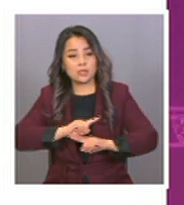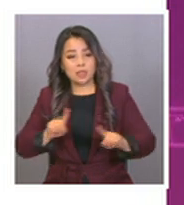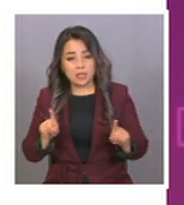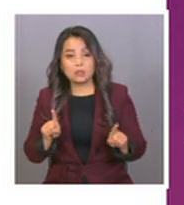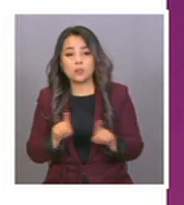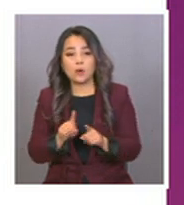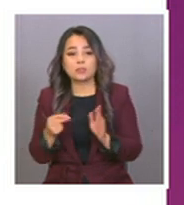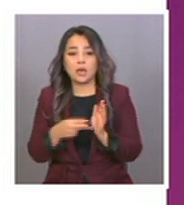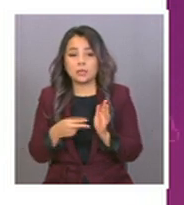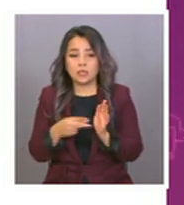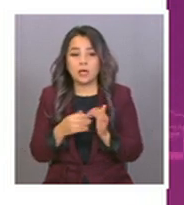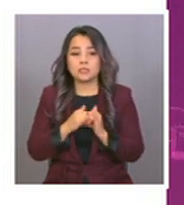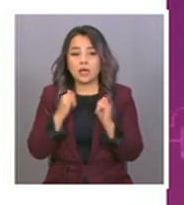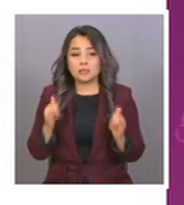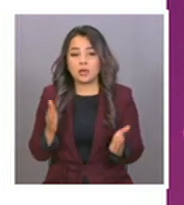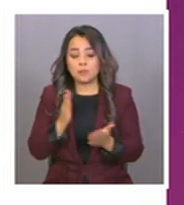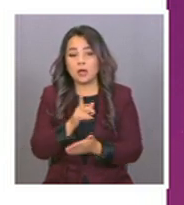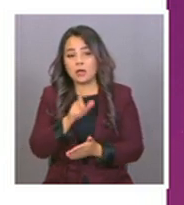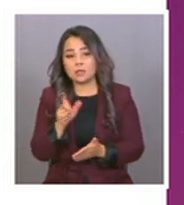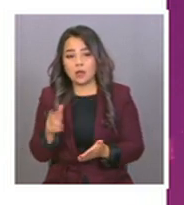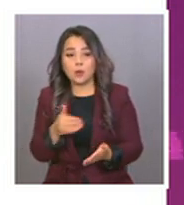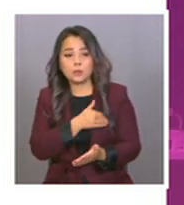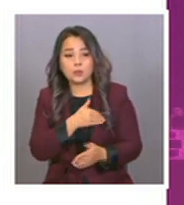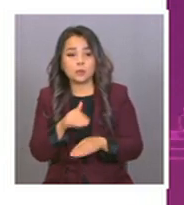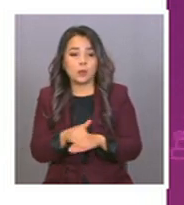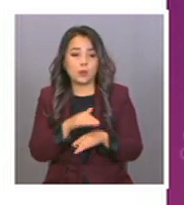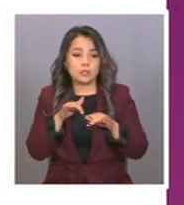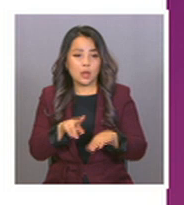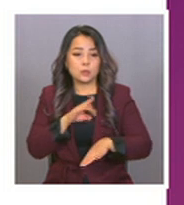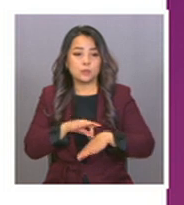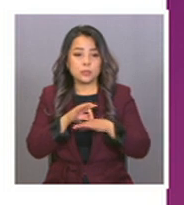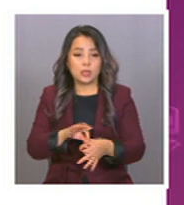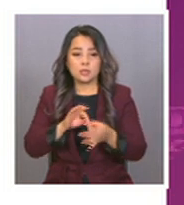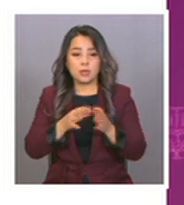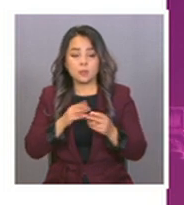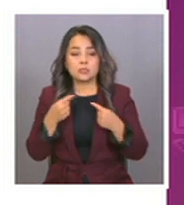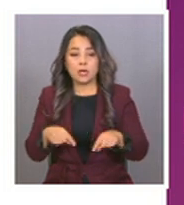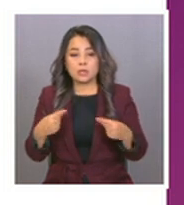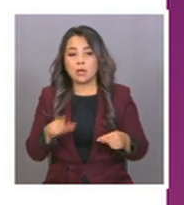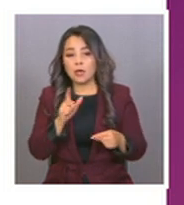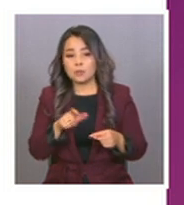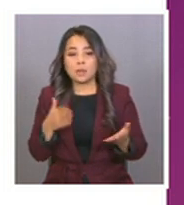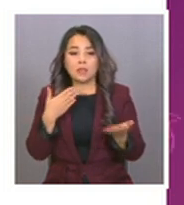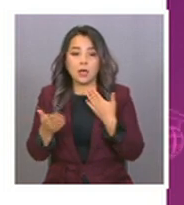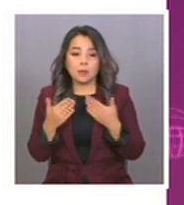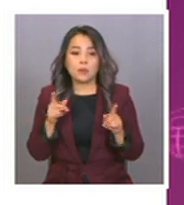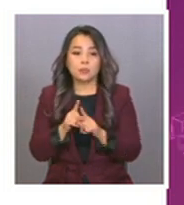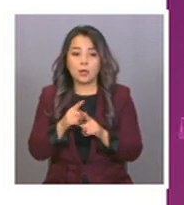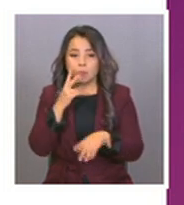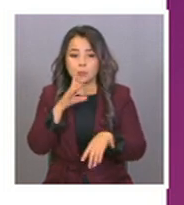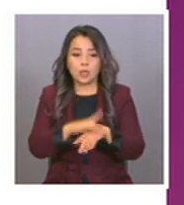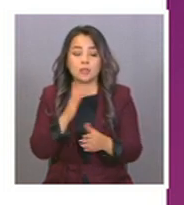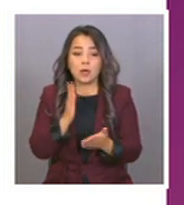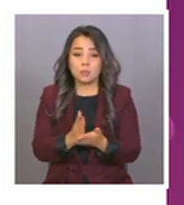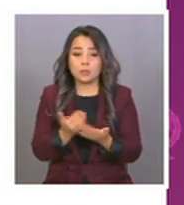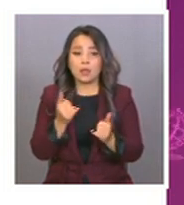бағасын арттырады. Адамның адамшылығы оның іс-әрекетінен, басқа адамдармен қарым-қатынасынан байқалады.